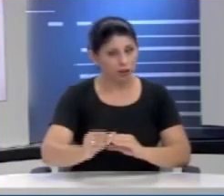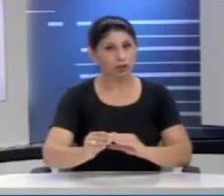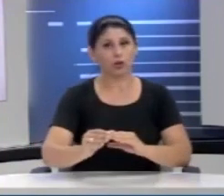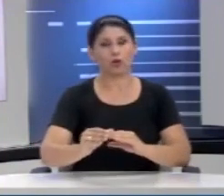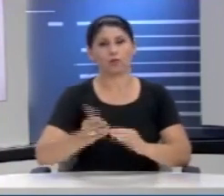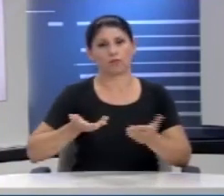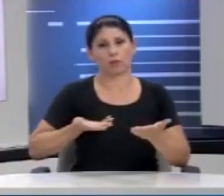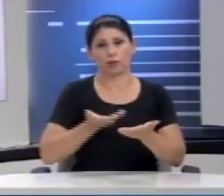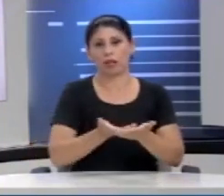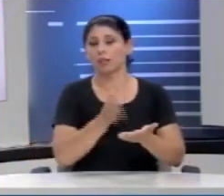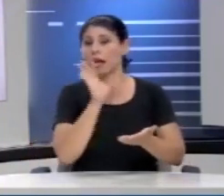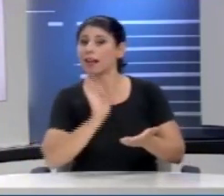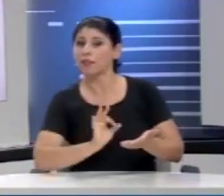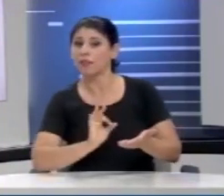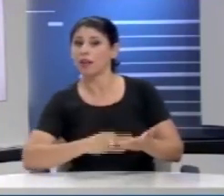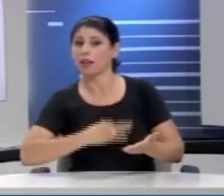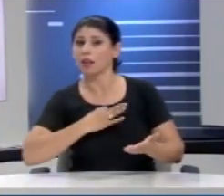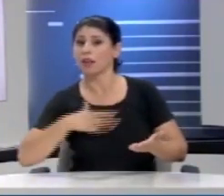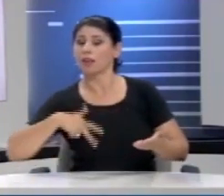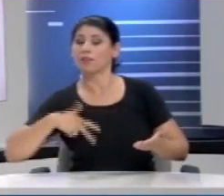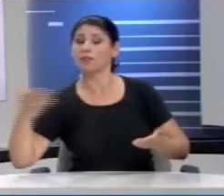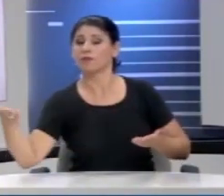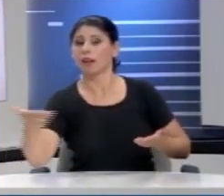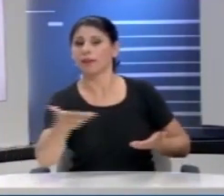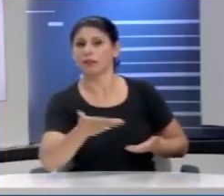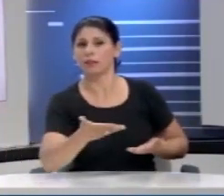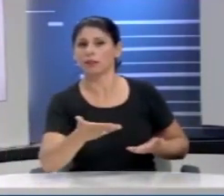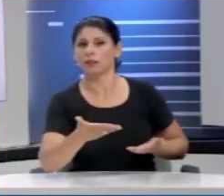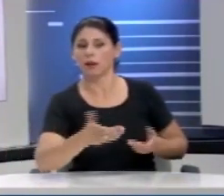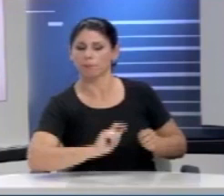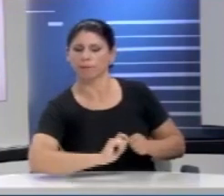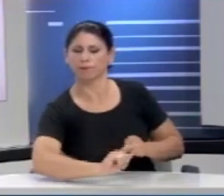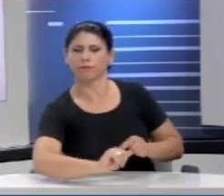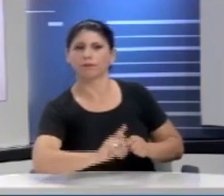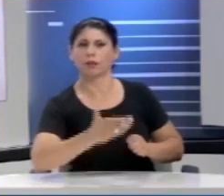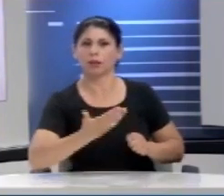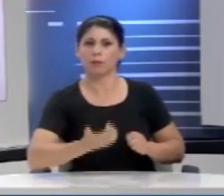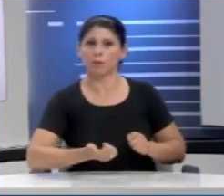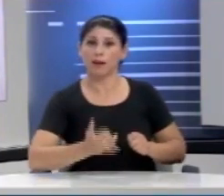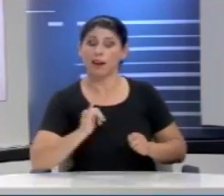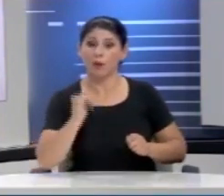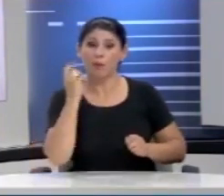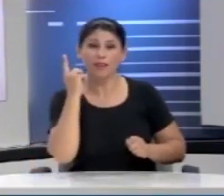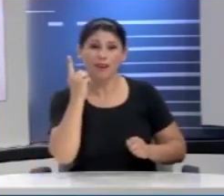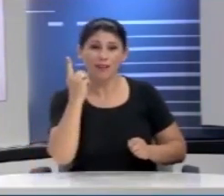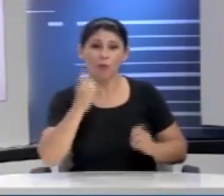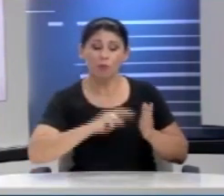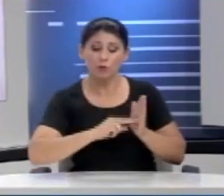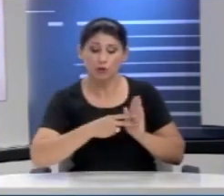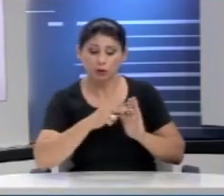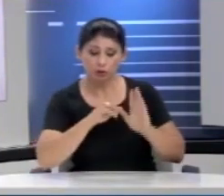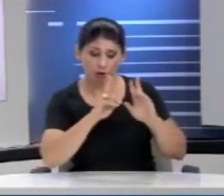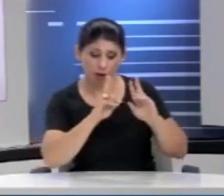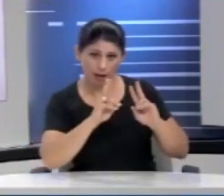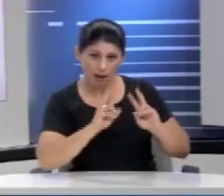προτάσεων. Αλήθεια, κύριε της κυβέρνησης, η υπονόμευση ακόμα και ενός προσεκτικού